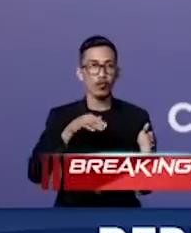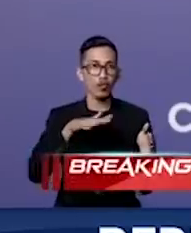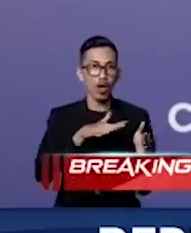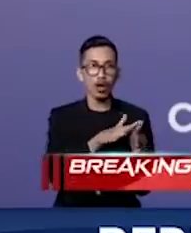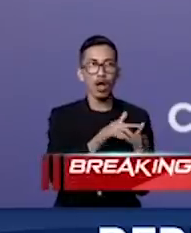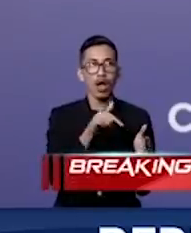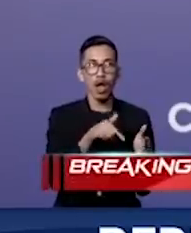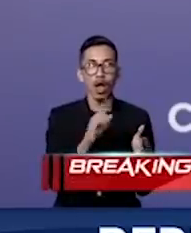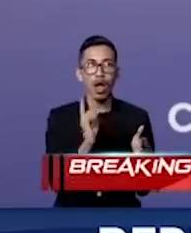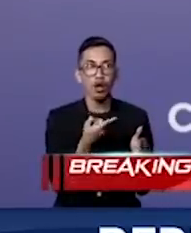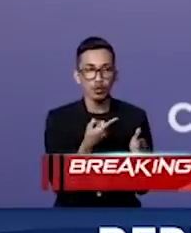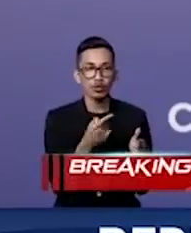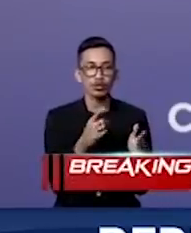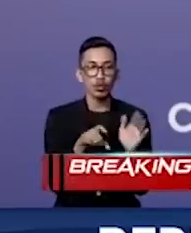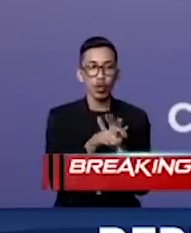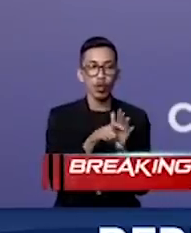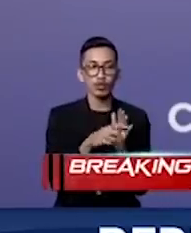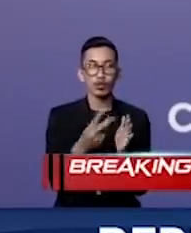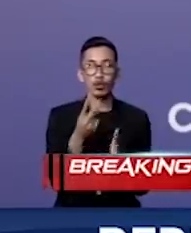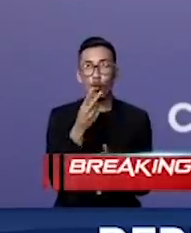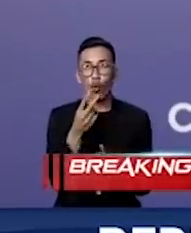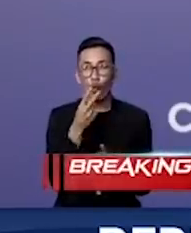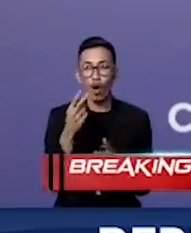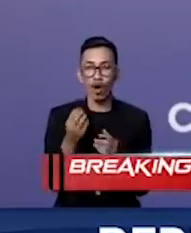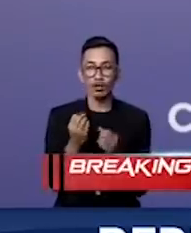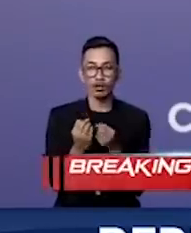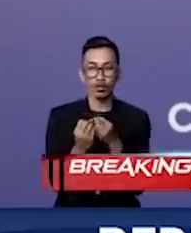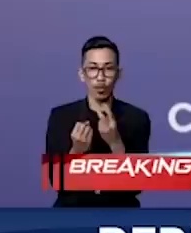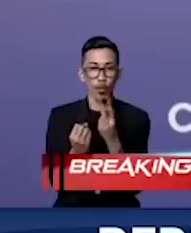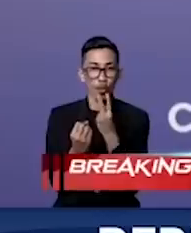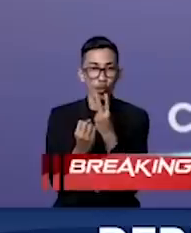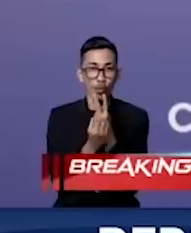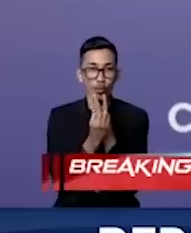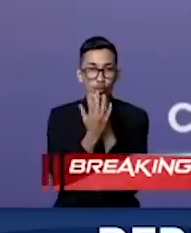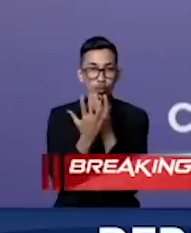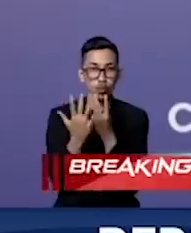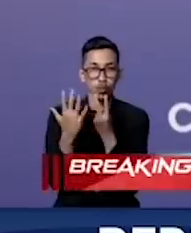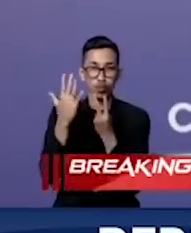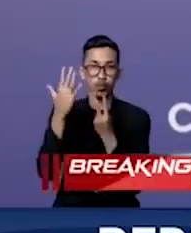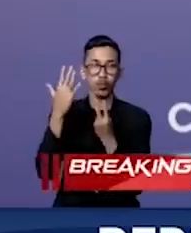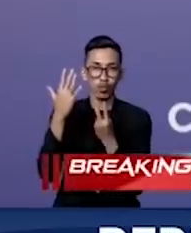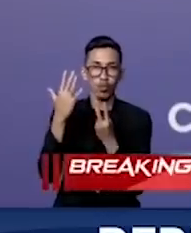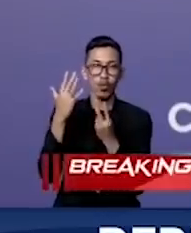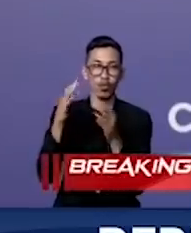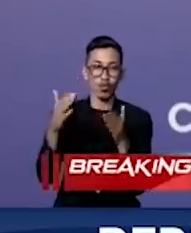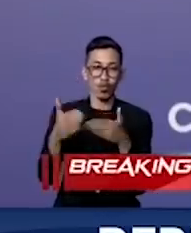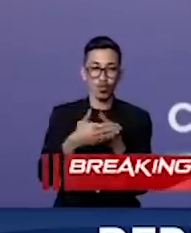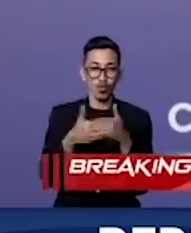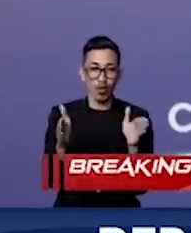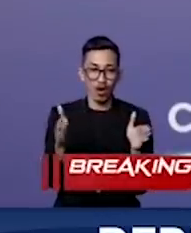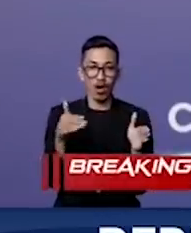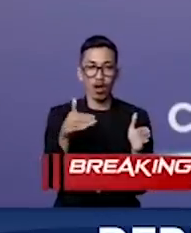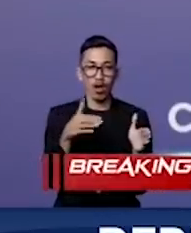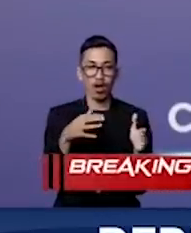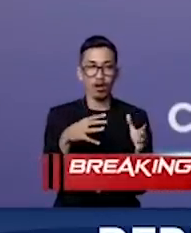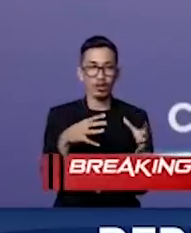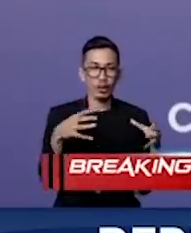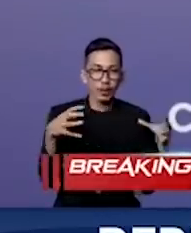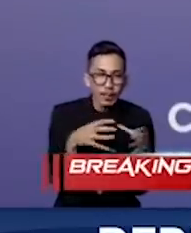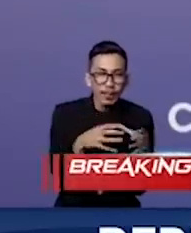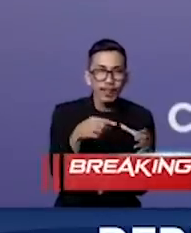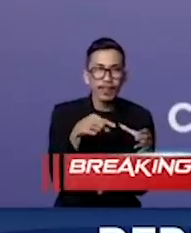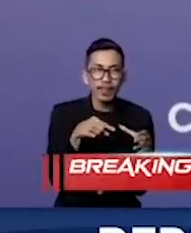kita ibaratkan seperti asap rokok apabila berada dalam satu ruangan yang sirkulasi udaranya tidak